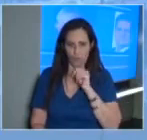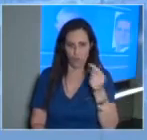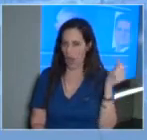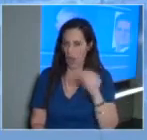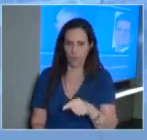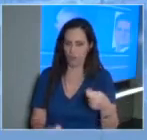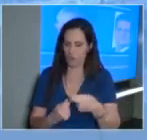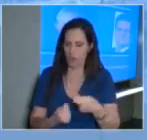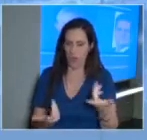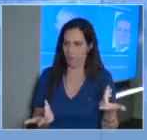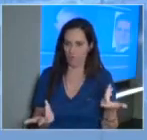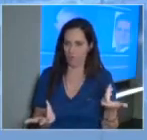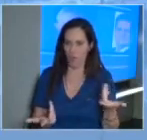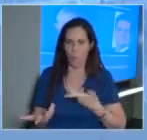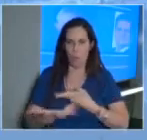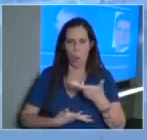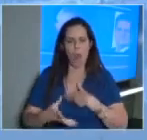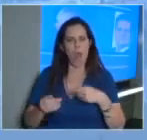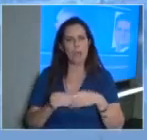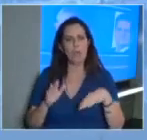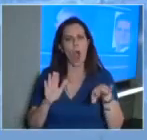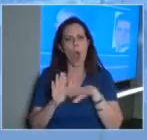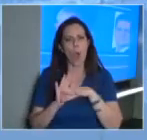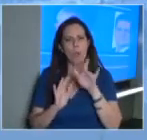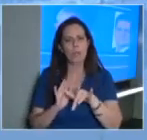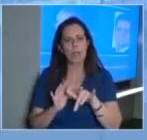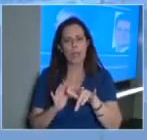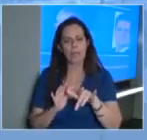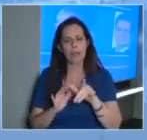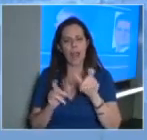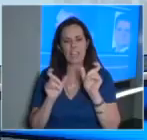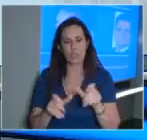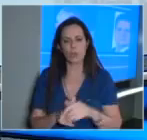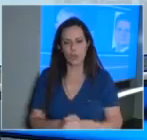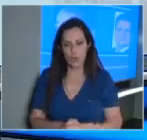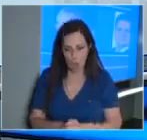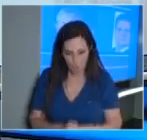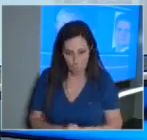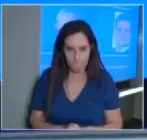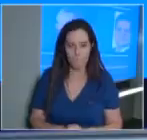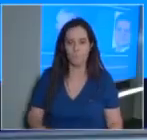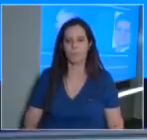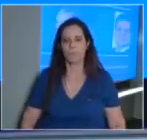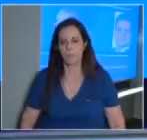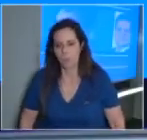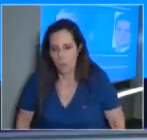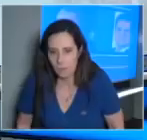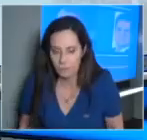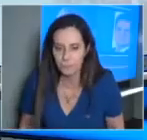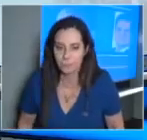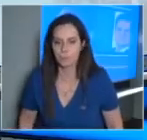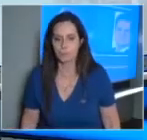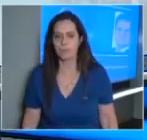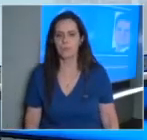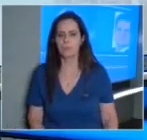לשתף פעולה עם המאבק נגד חוקי החסינות. איתנו באולפן יו"ר רע"מ, חבר הכנסת מנסור עבאס, שלום. שלום לך. אז חבר הכנסת